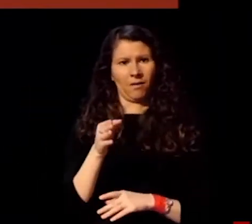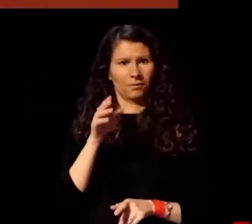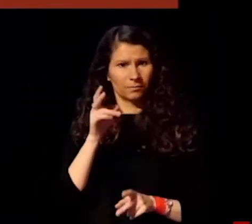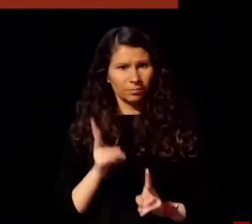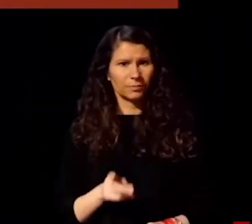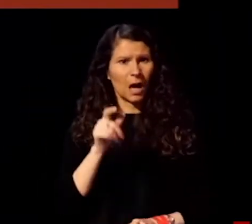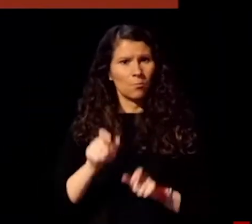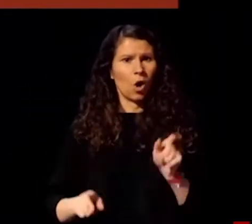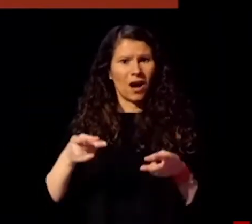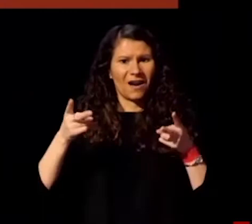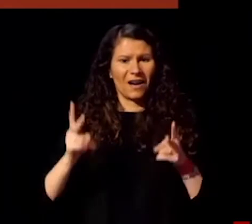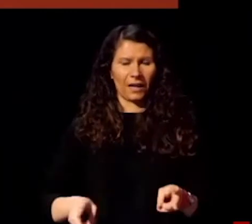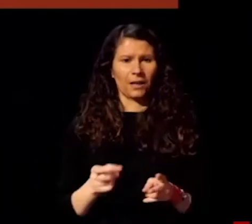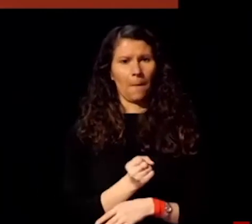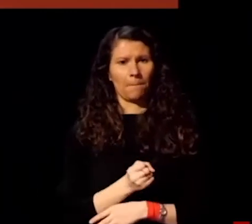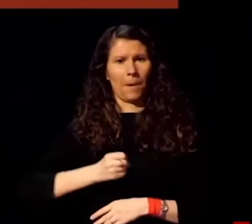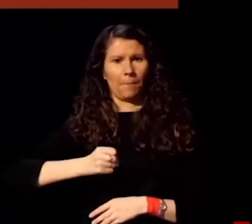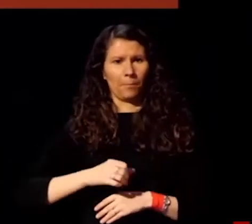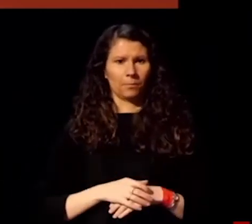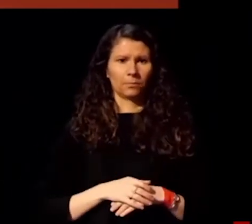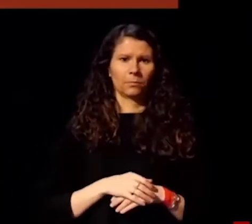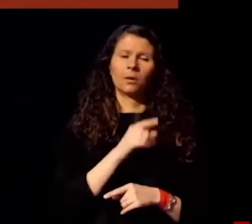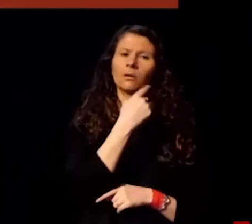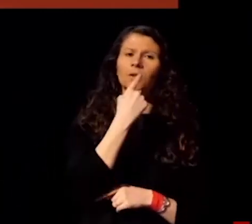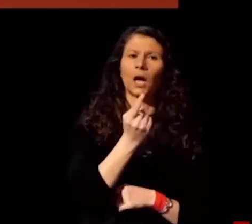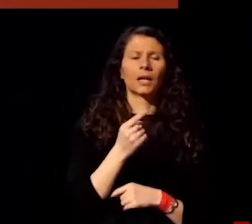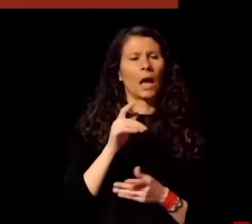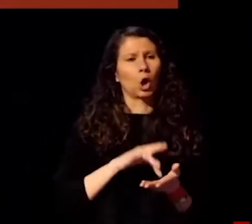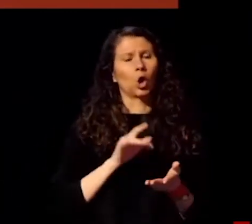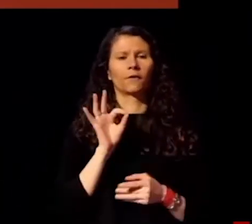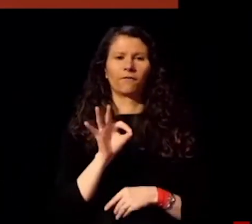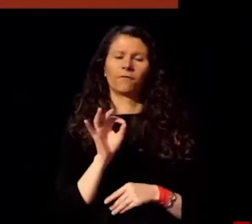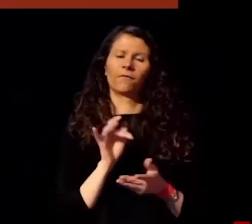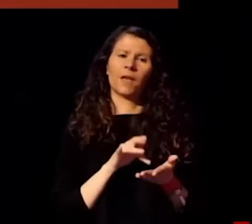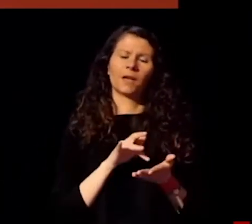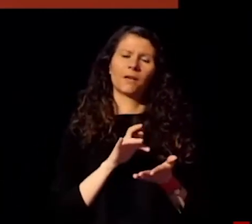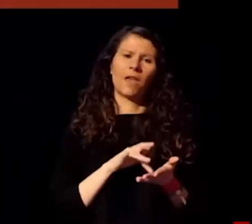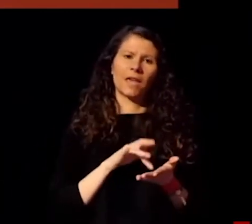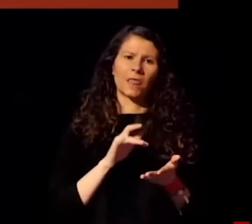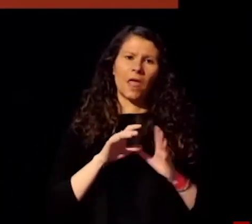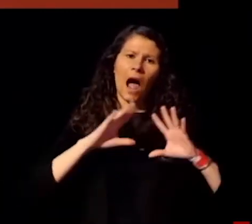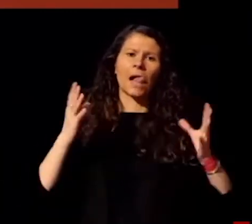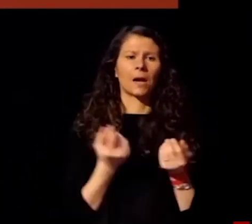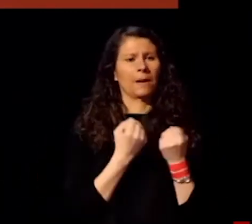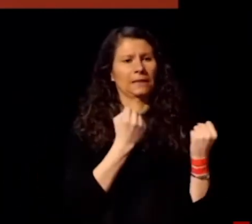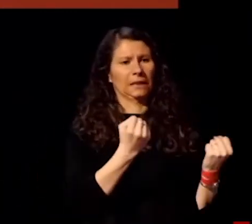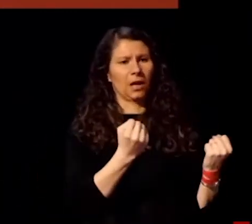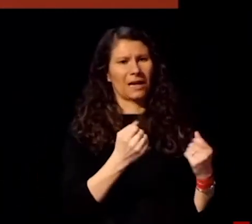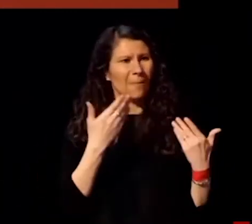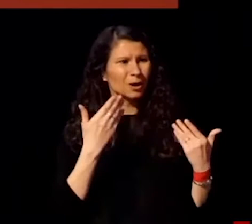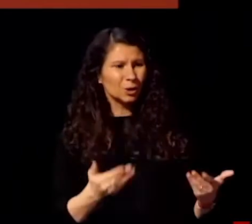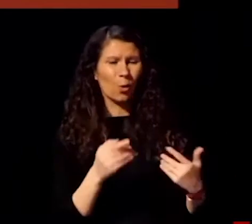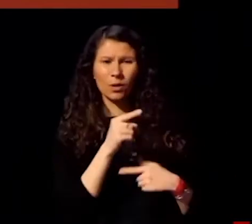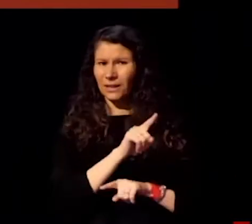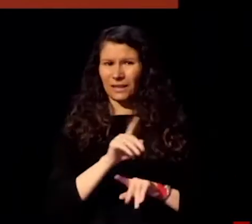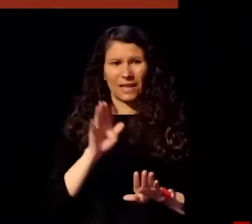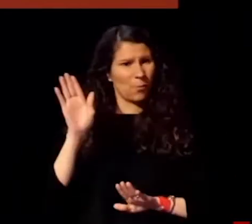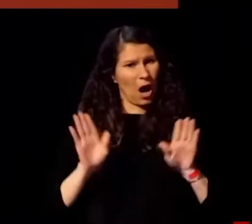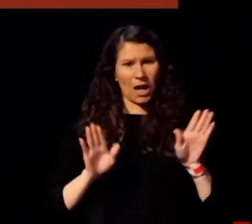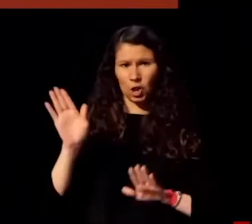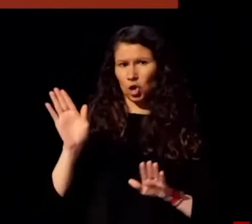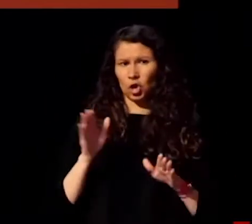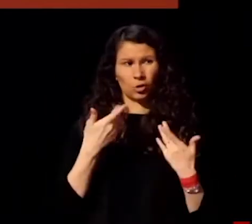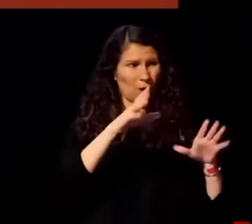allgemeinen sicherheit wiegten ist es das ist undemokratisch und nicht akzeptabel und derselbe hat die bundestagsfraktion